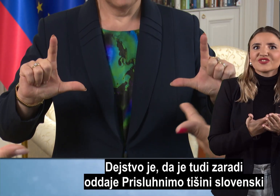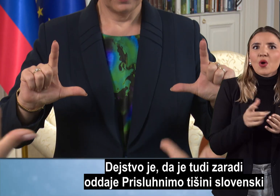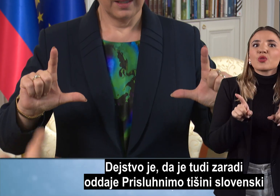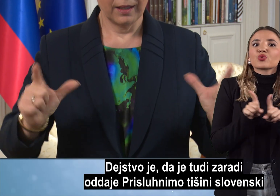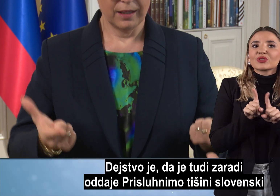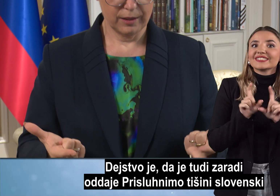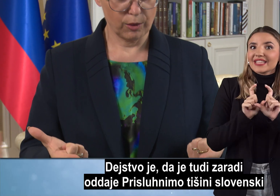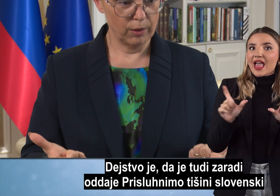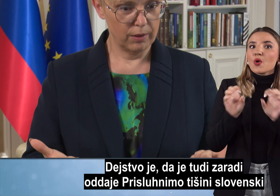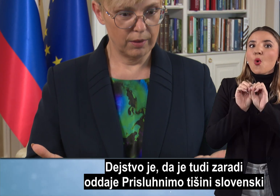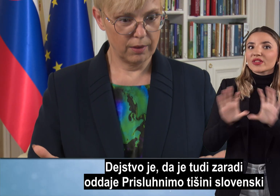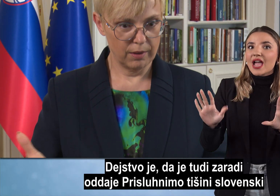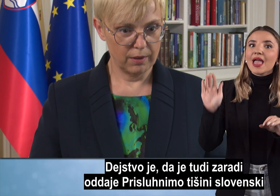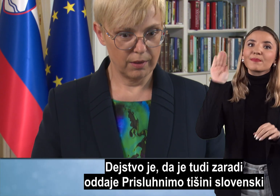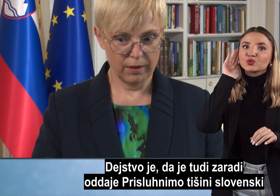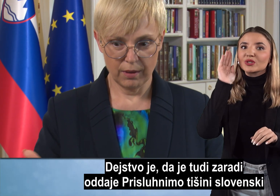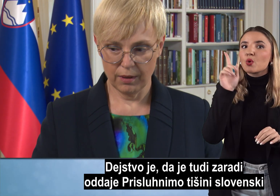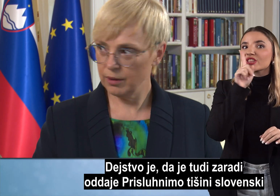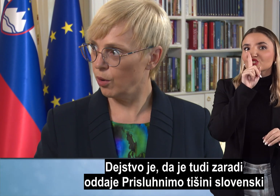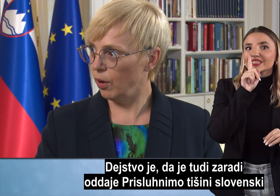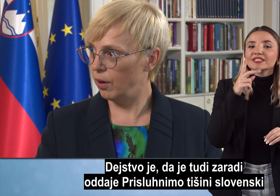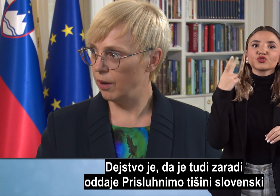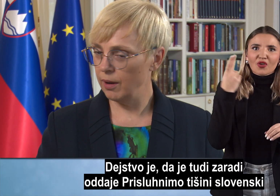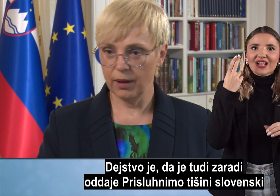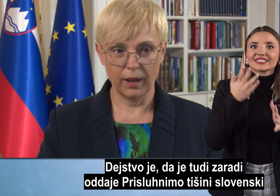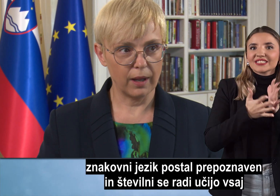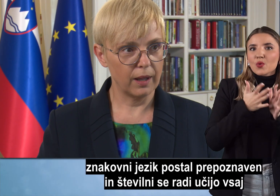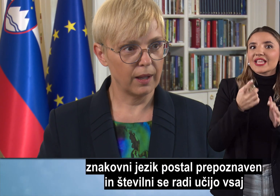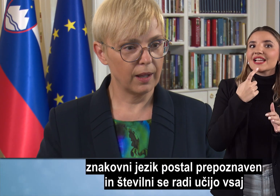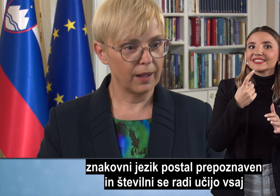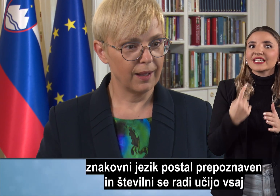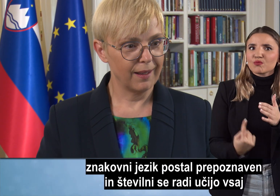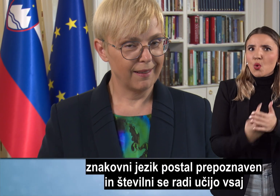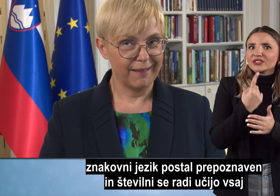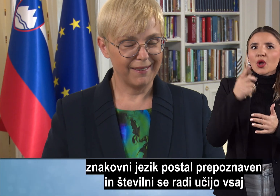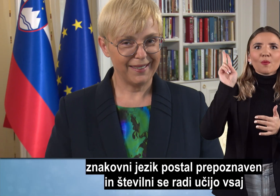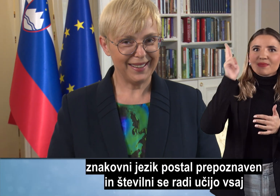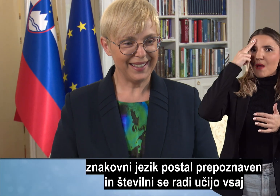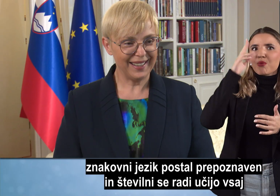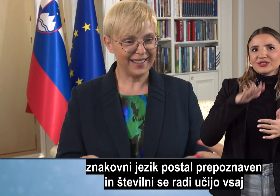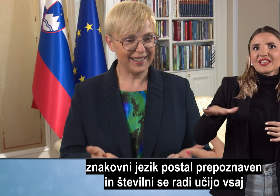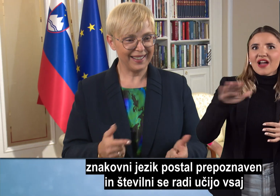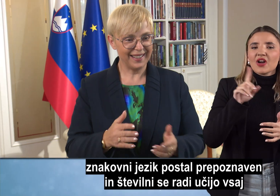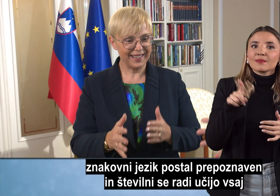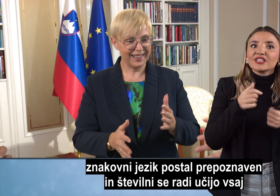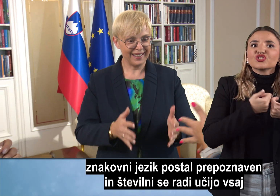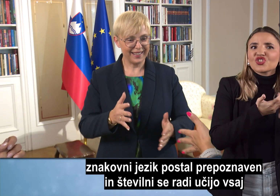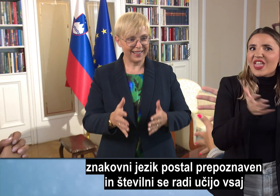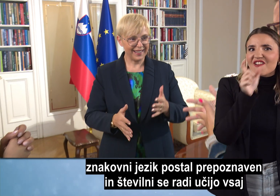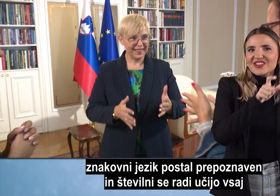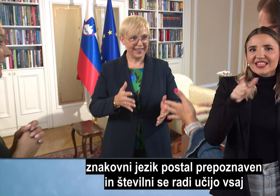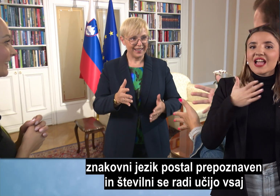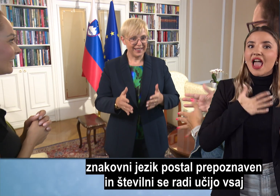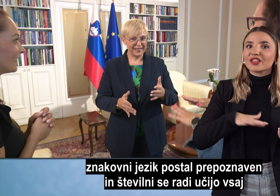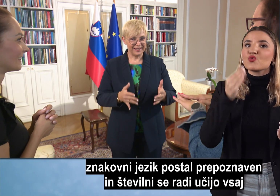Dejstvo je, da je tudi zaradi oddaje Prisluhnimo tišini slovenski znakovni jezik postal prepoznaven in številni se radi